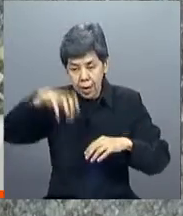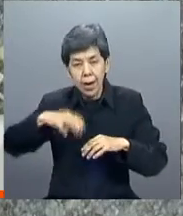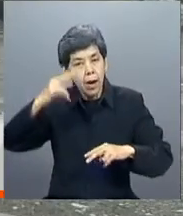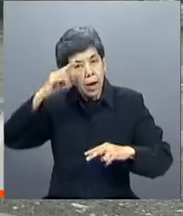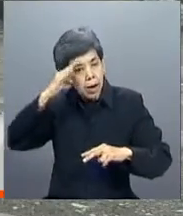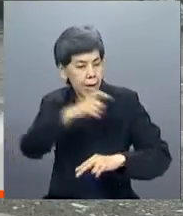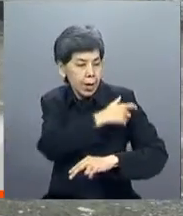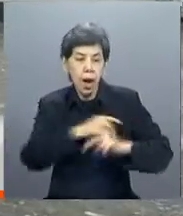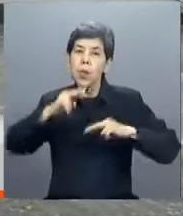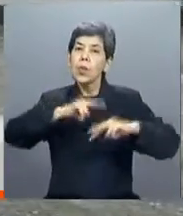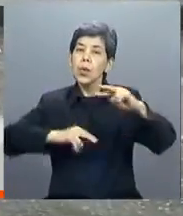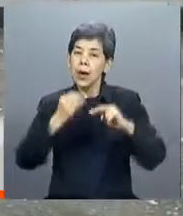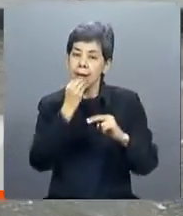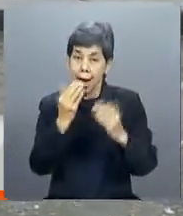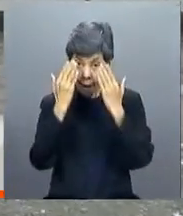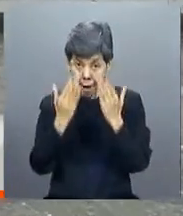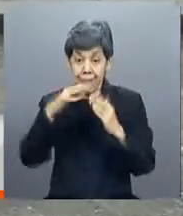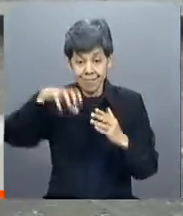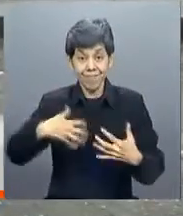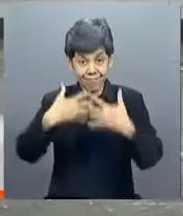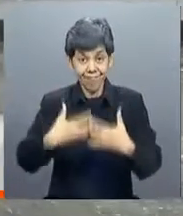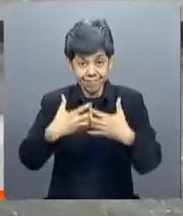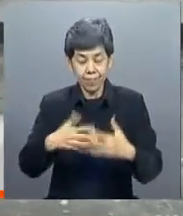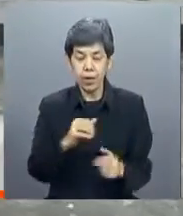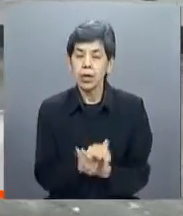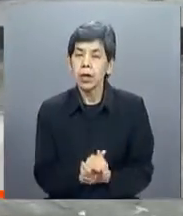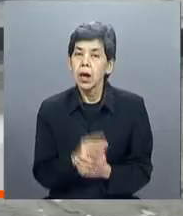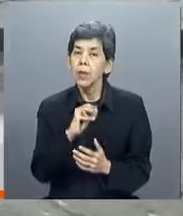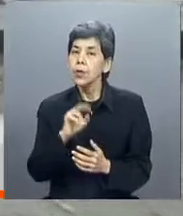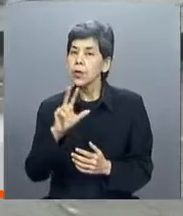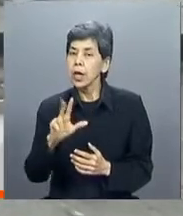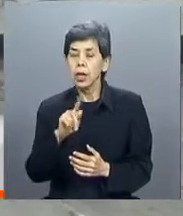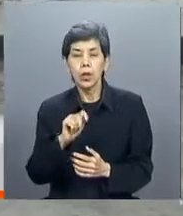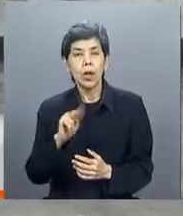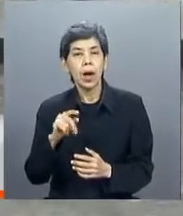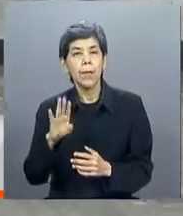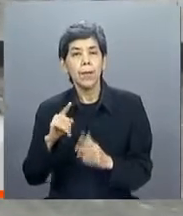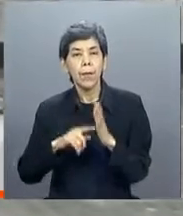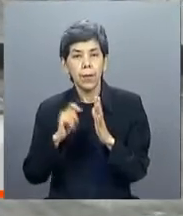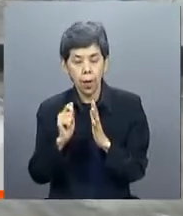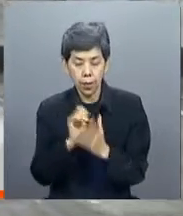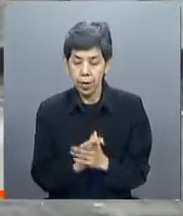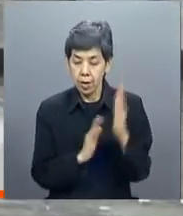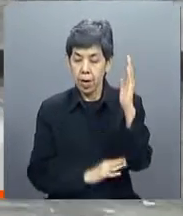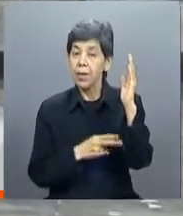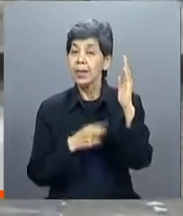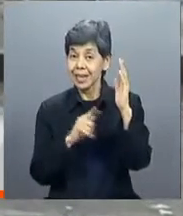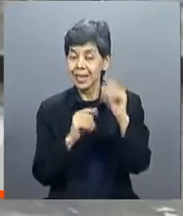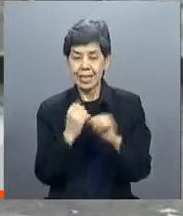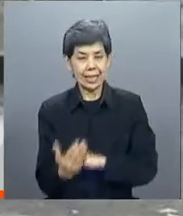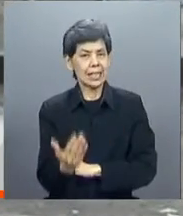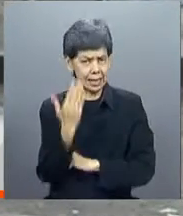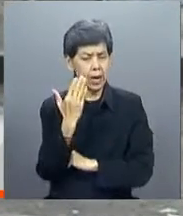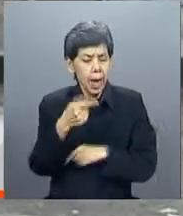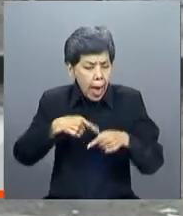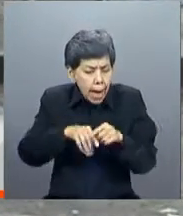นิคมอุตสาหกรรมอาหารฮาลานที่บ้านท่าสูหมู่ที่ 3ตำบลน้ำบ่ออำเภอปาเเร็บจังหวัดปัตตานีเมื่อช่วงเช้าที่